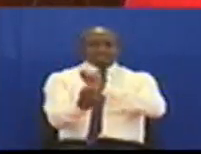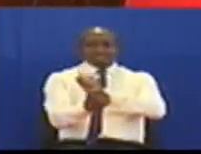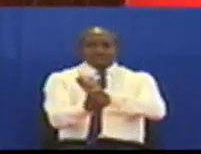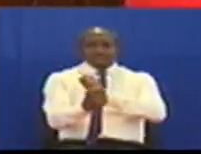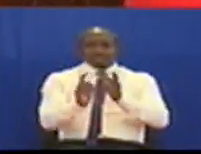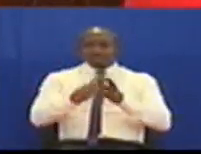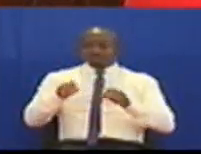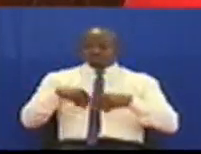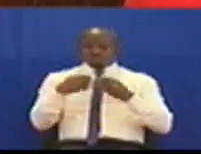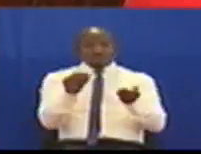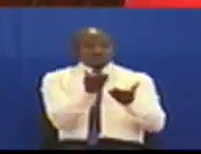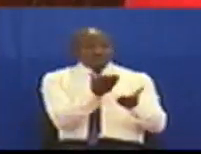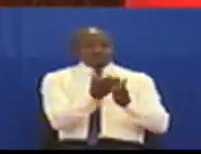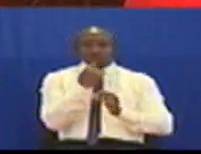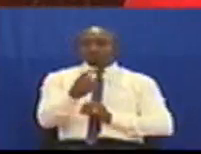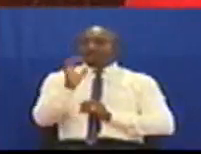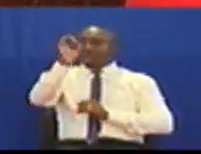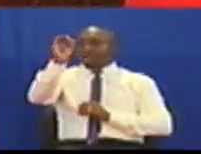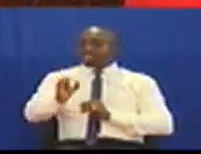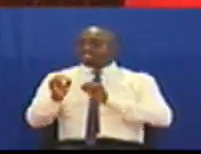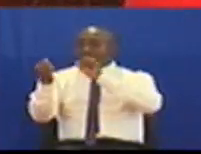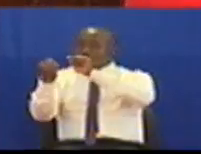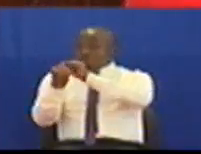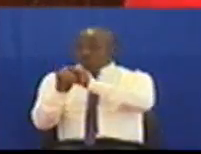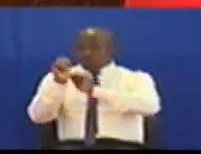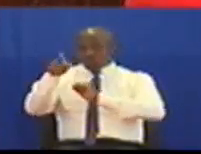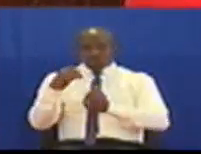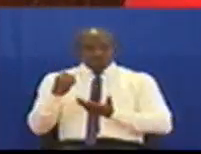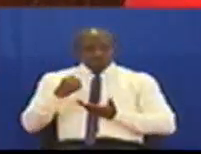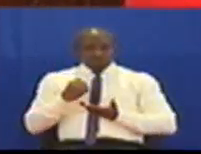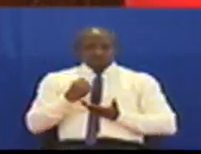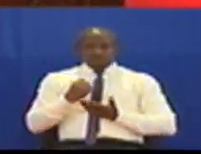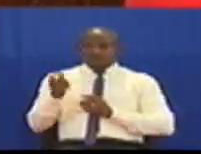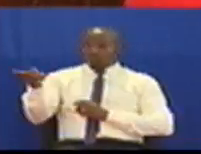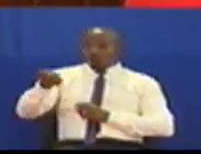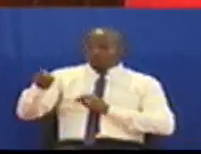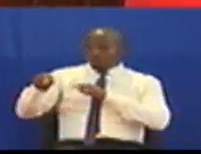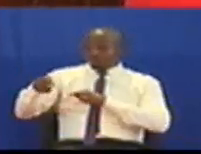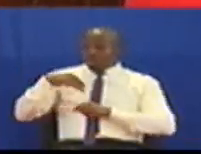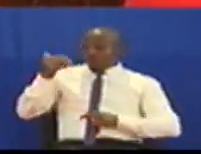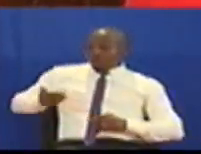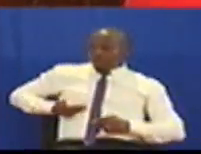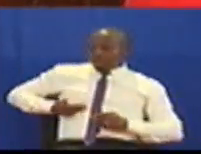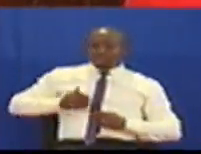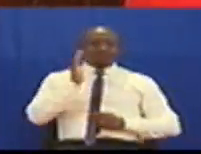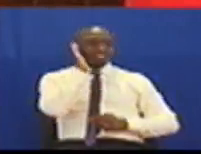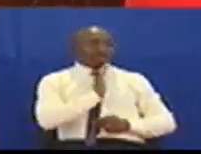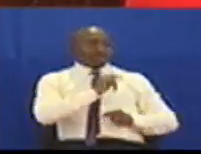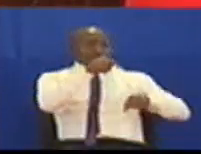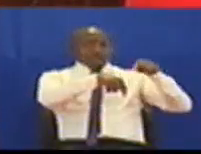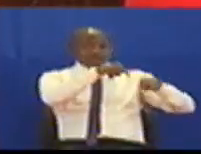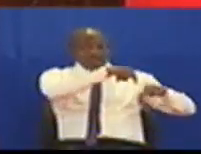tulitoa mapendekezo kwamba zile 10% ambazo zinakwenda ni za mikopo ya wanawake, vijana na